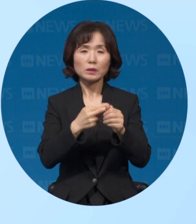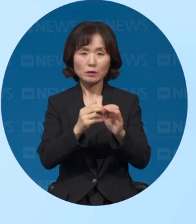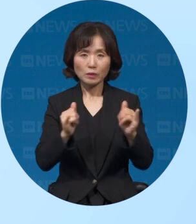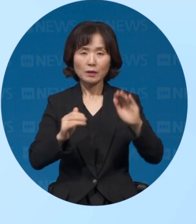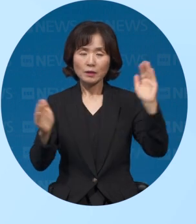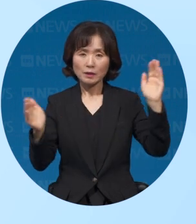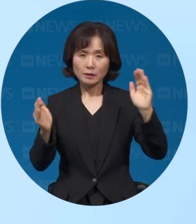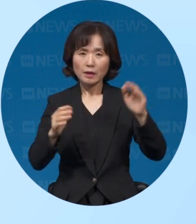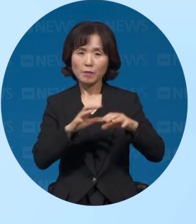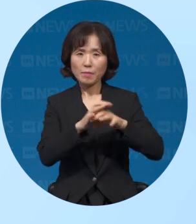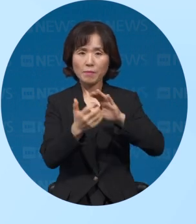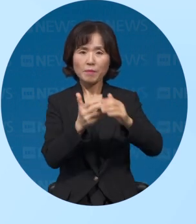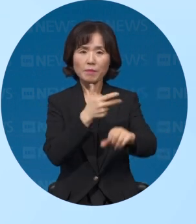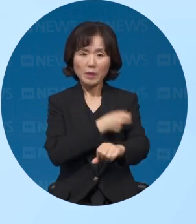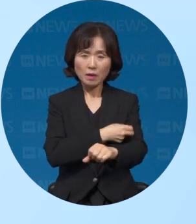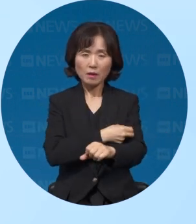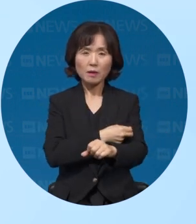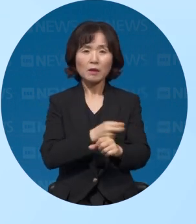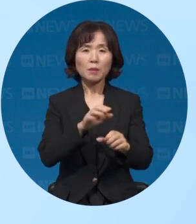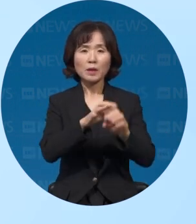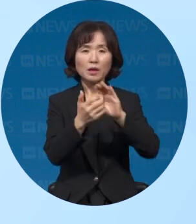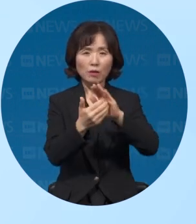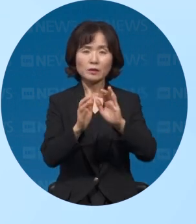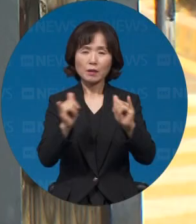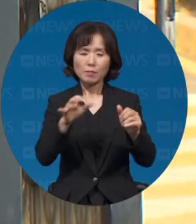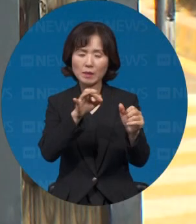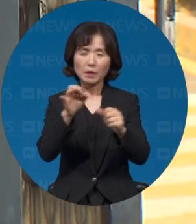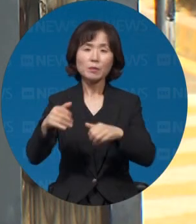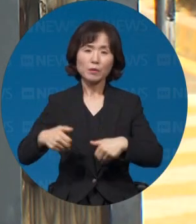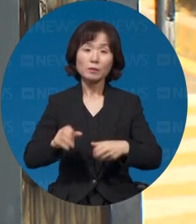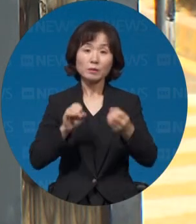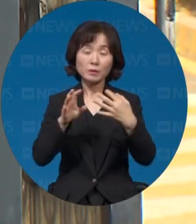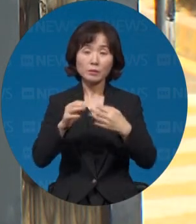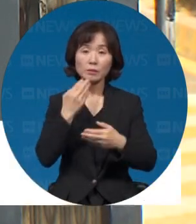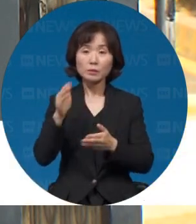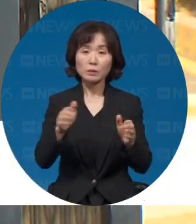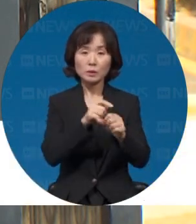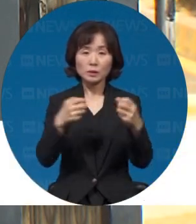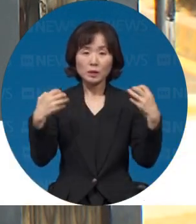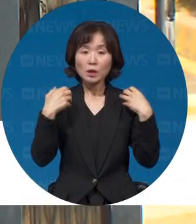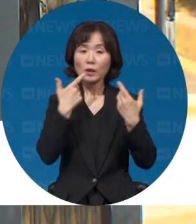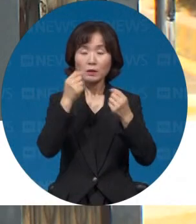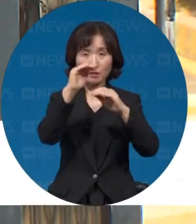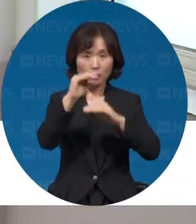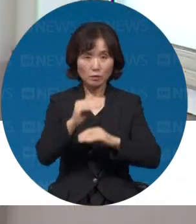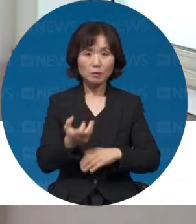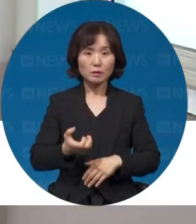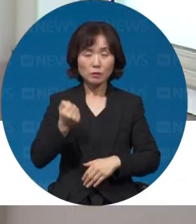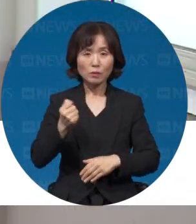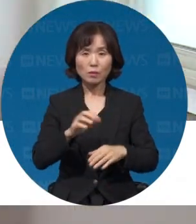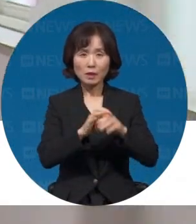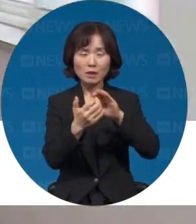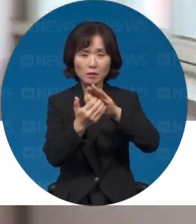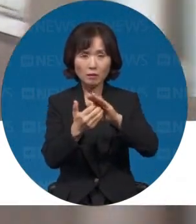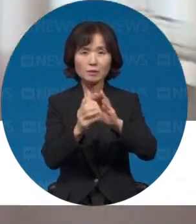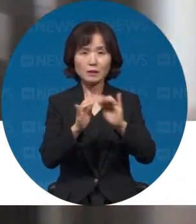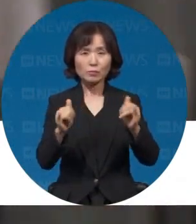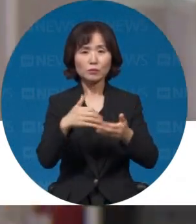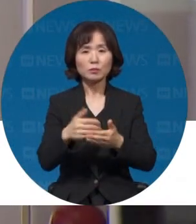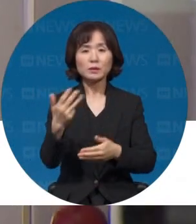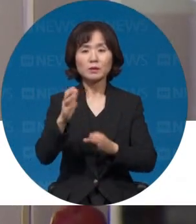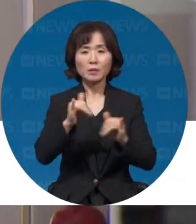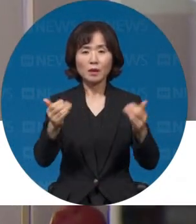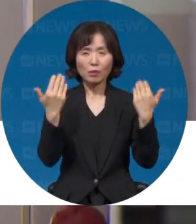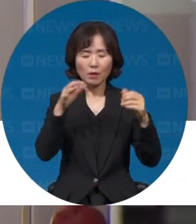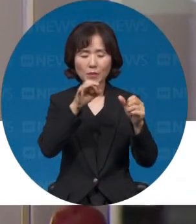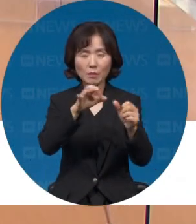방역 인력 배치가 필요하다 고 응답했습니다 경기도교육청은 이 같은 결과 바탕으로 방역 인력 8천여 명을 학교